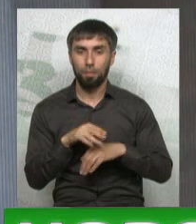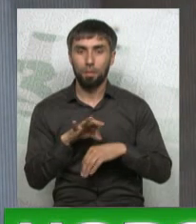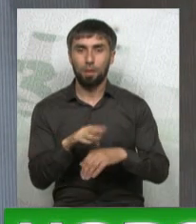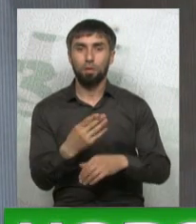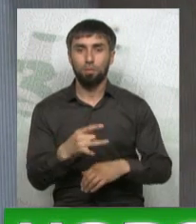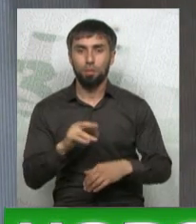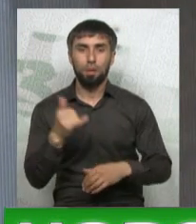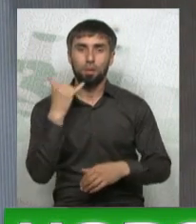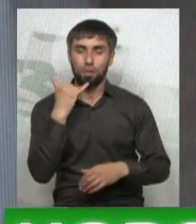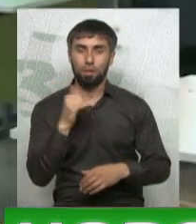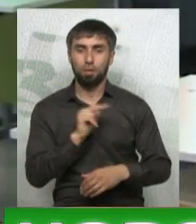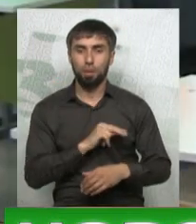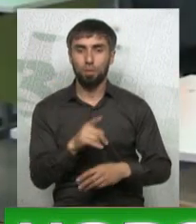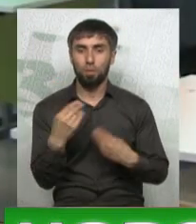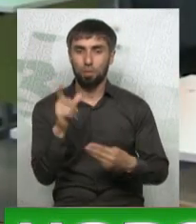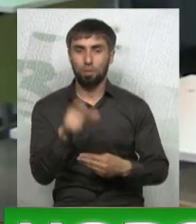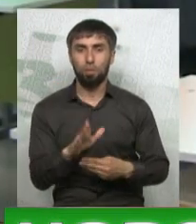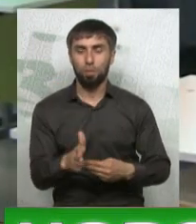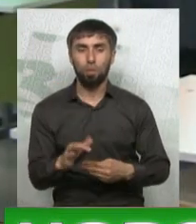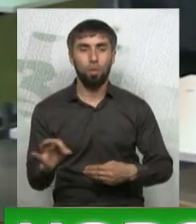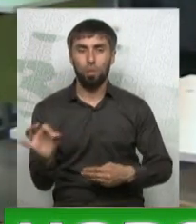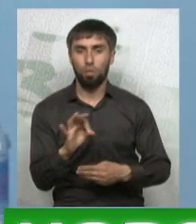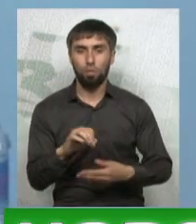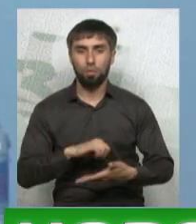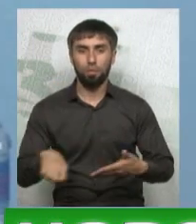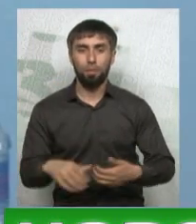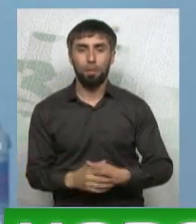или телефона работа сдающего будет аннулирована.